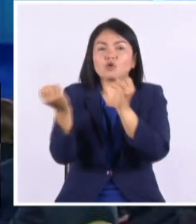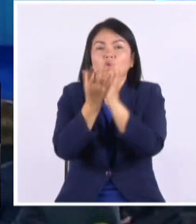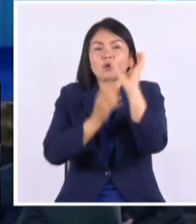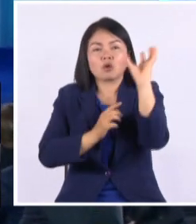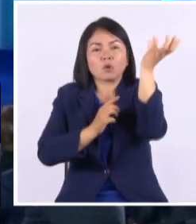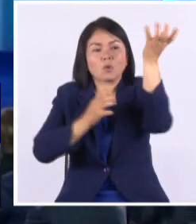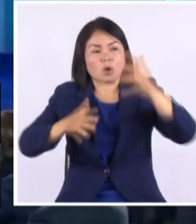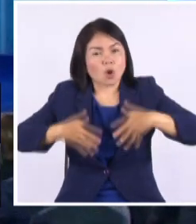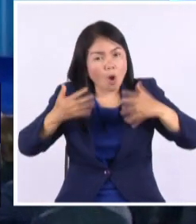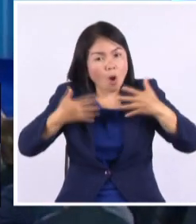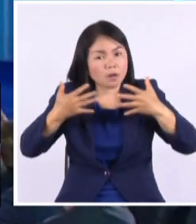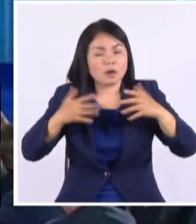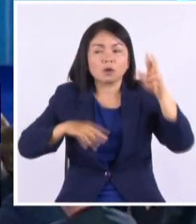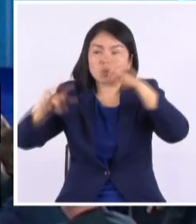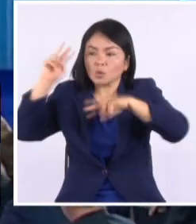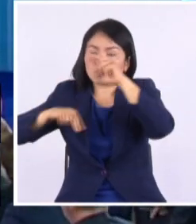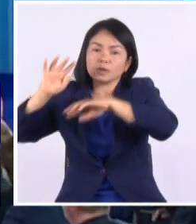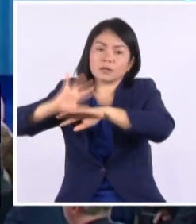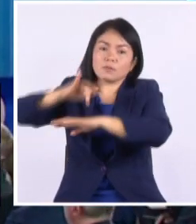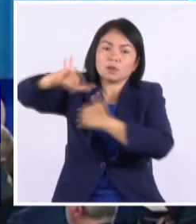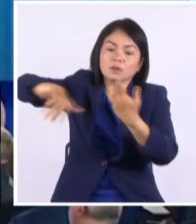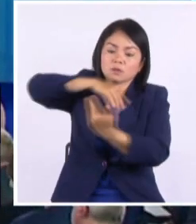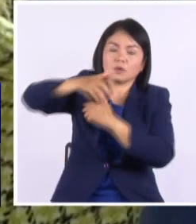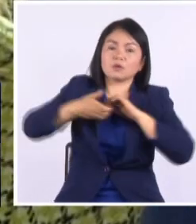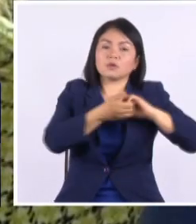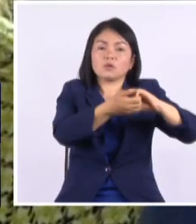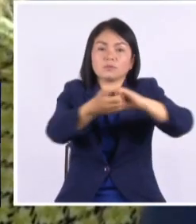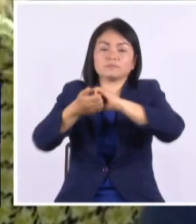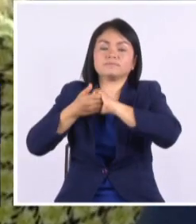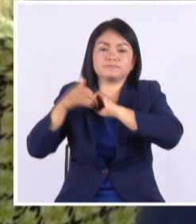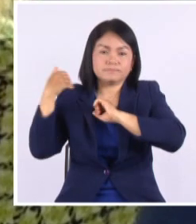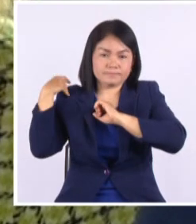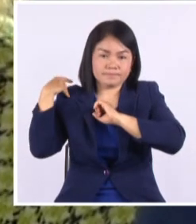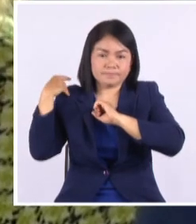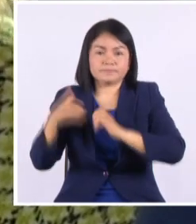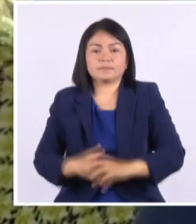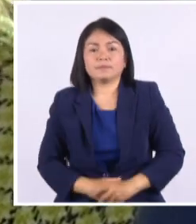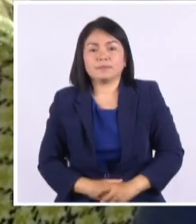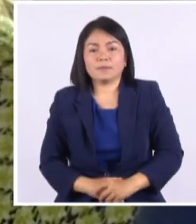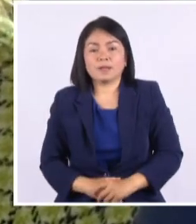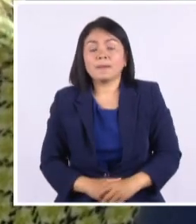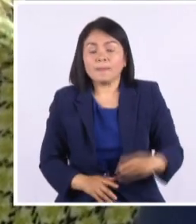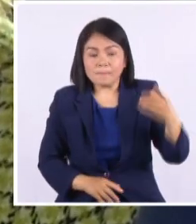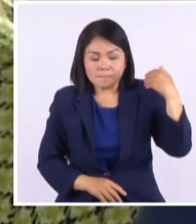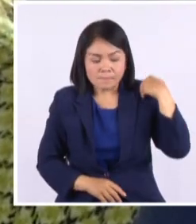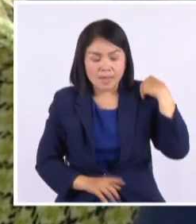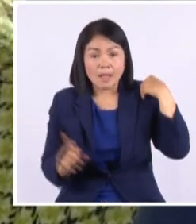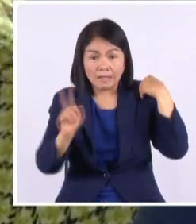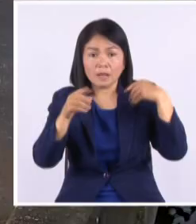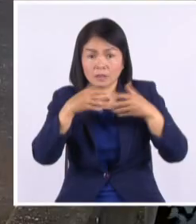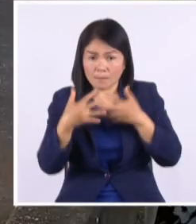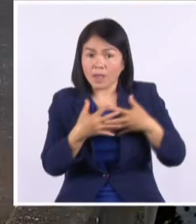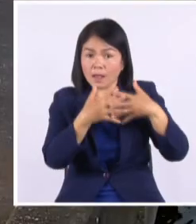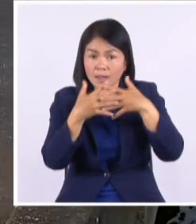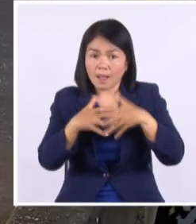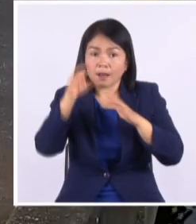ด้านอากาศนะครับสิ่งแวดล้อมโลกร่วมกันต่อไปครับยังมีเหตุที่รัฐฟลอริดานะครับมือ